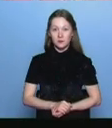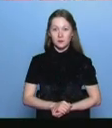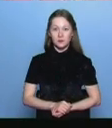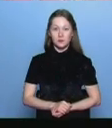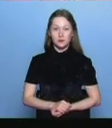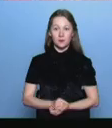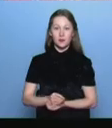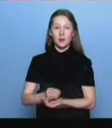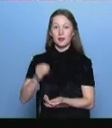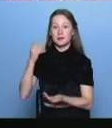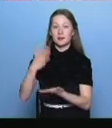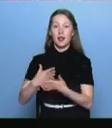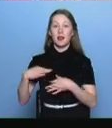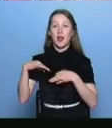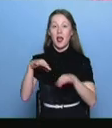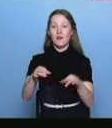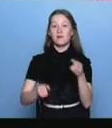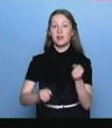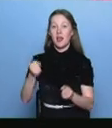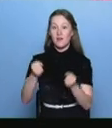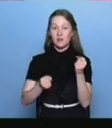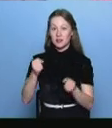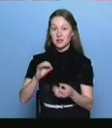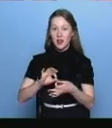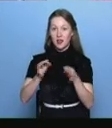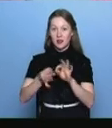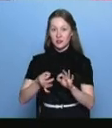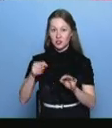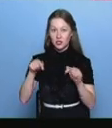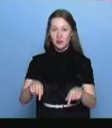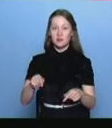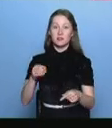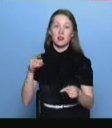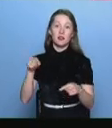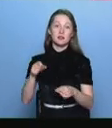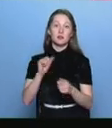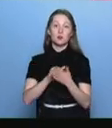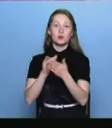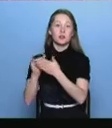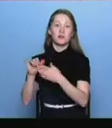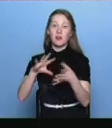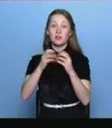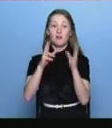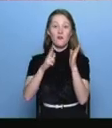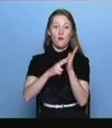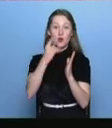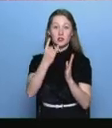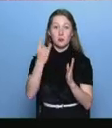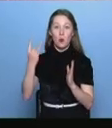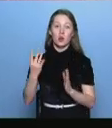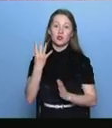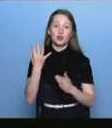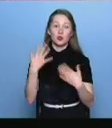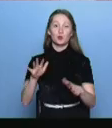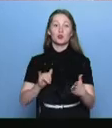центральном автовокзале Ижевска контрольно-кассовые аппараты начали менять еще в начале весны. Всего здесь 8 окон продажи билетов. 4 из них уже